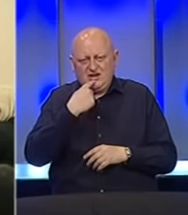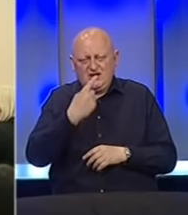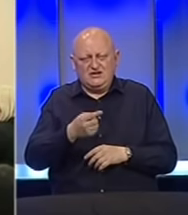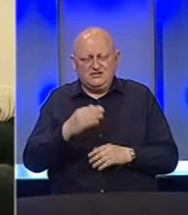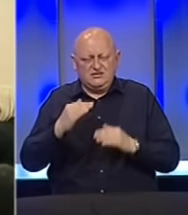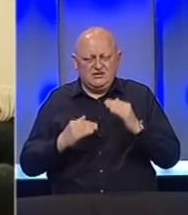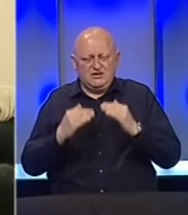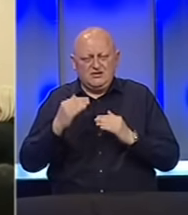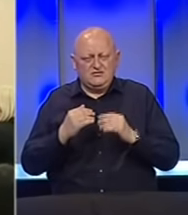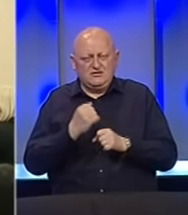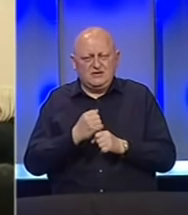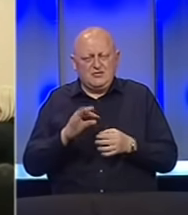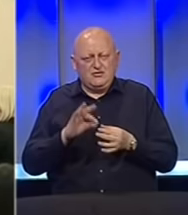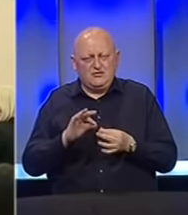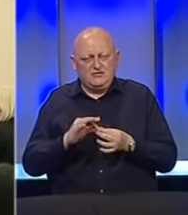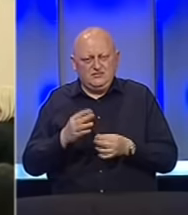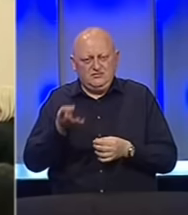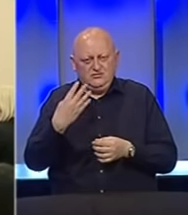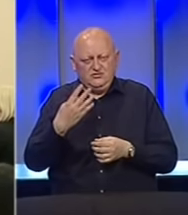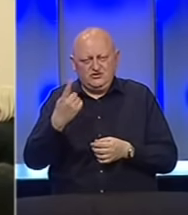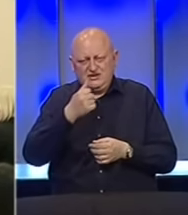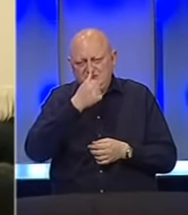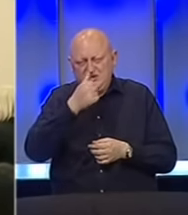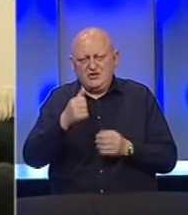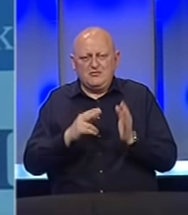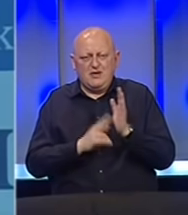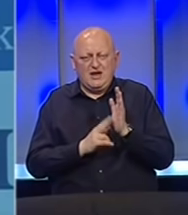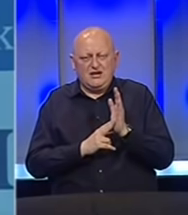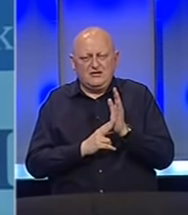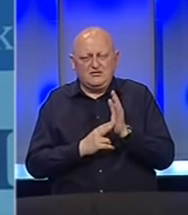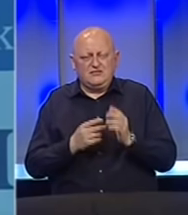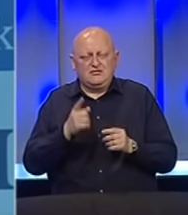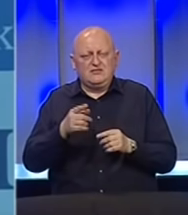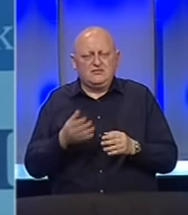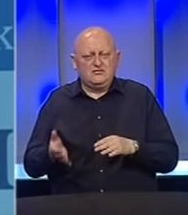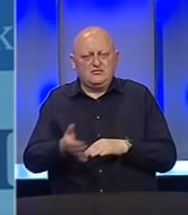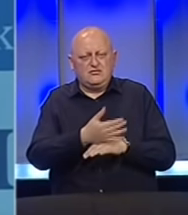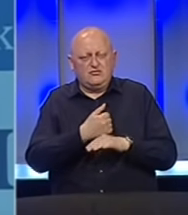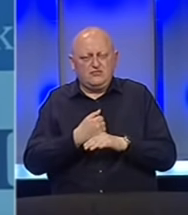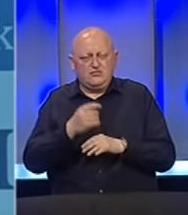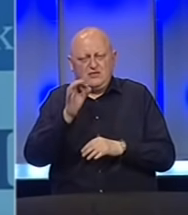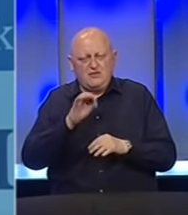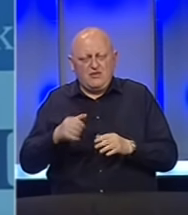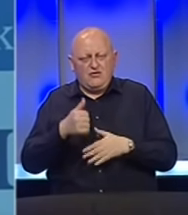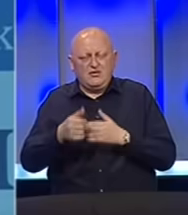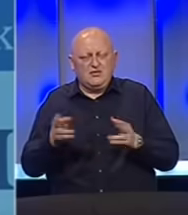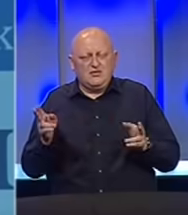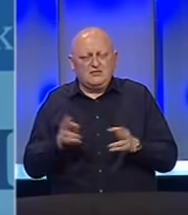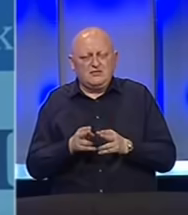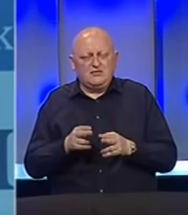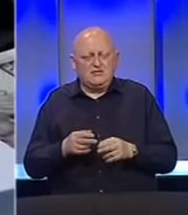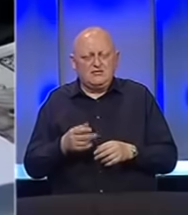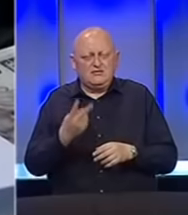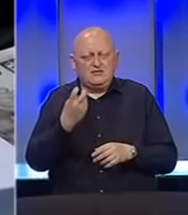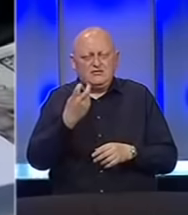su rebalansom napravljene uštede od oko 41 milion maraka, ali da će prihodi planirani za ovu godinu biti manji za